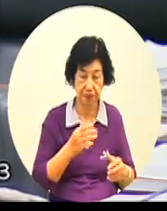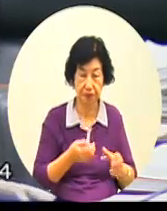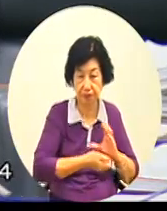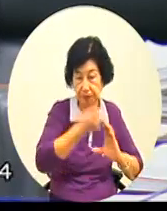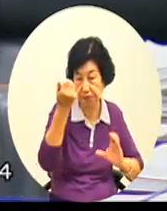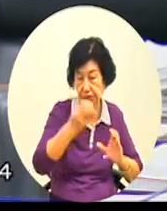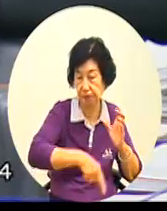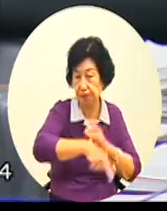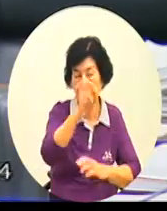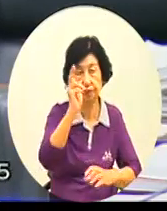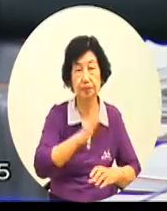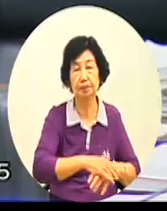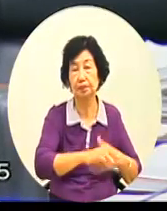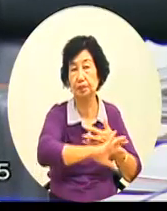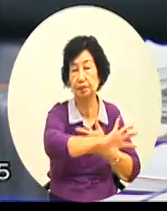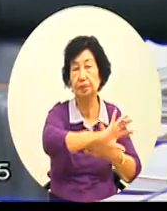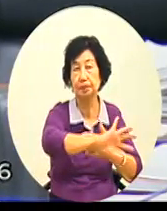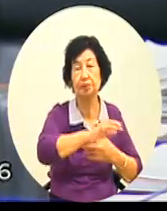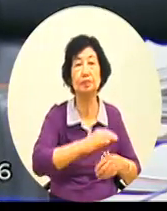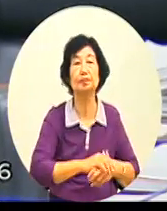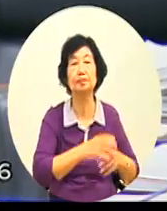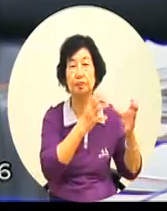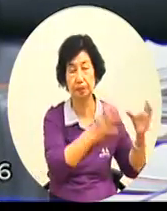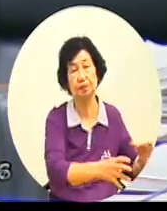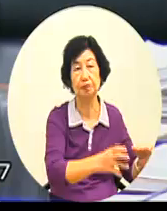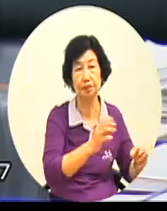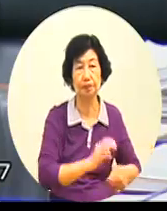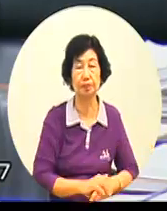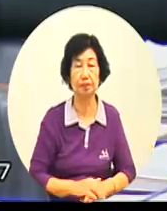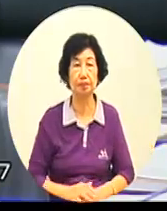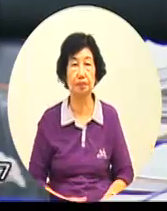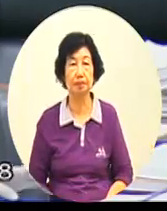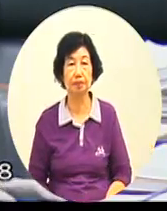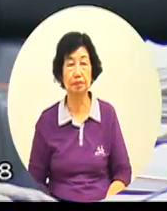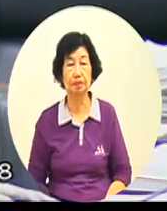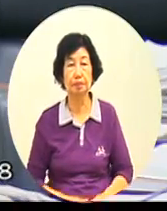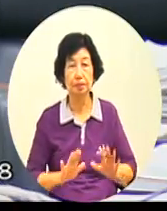部分做一个答复， 请曾局长答复。